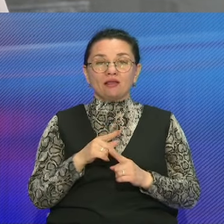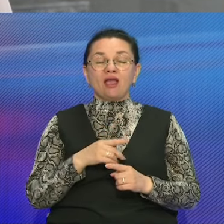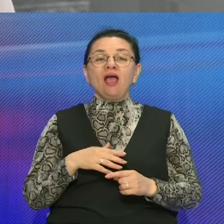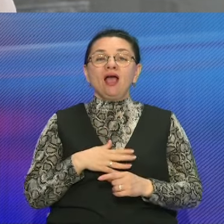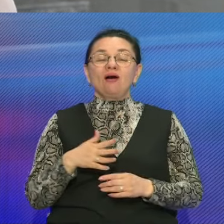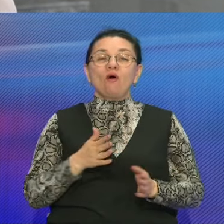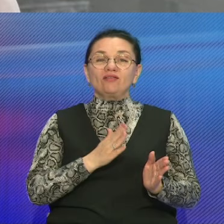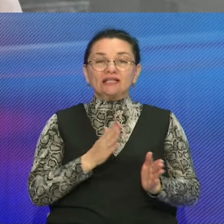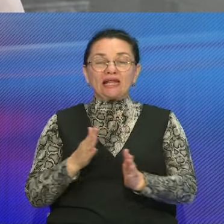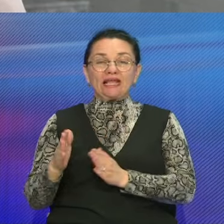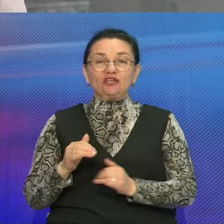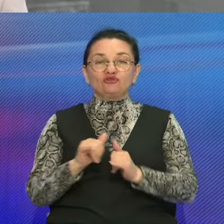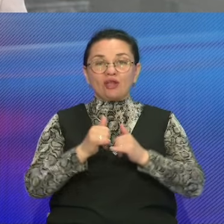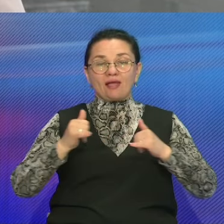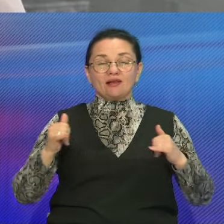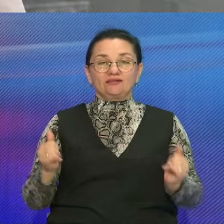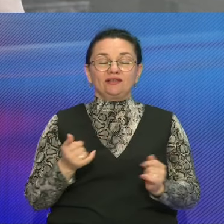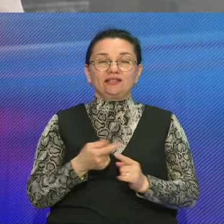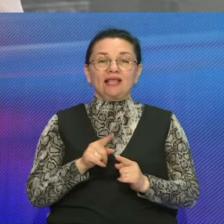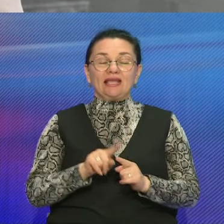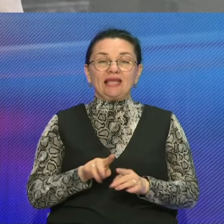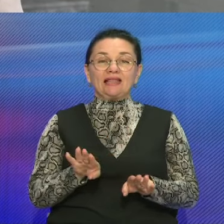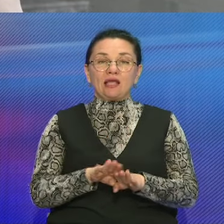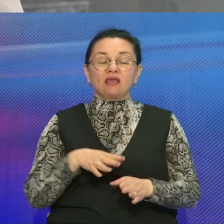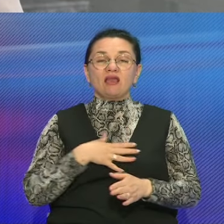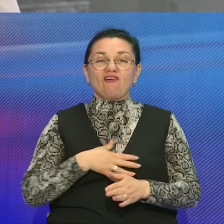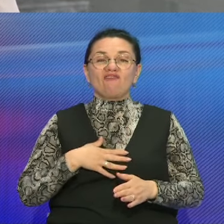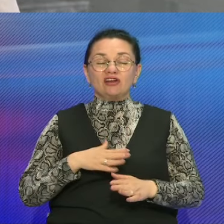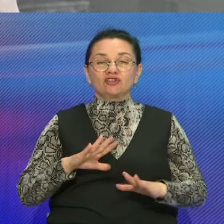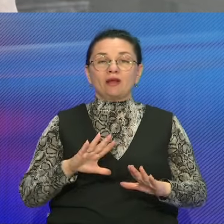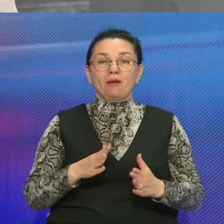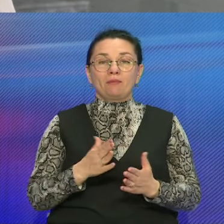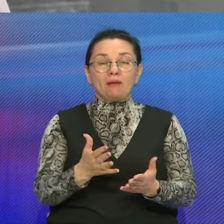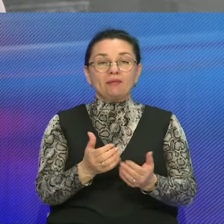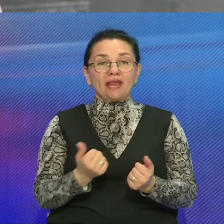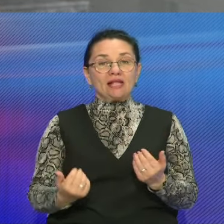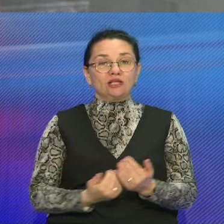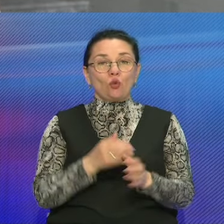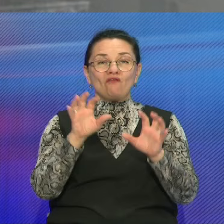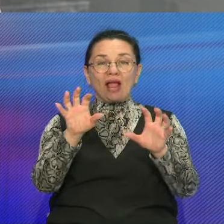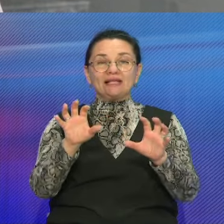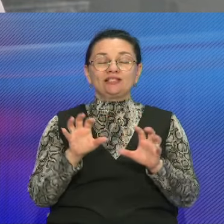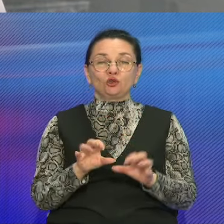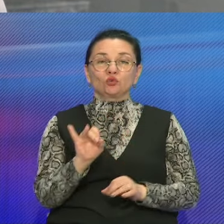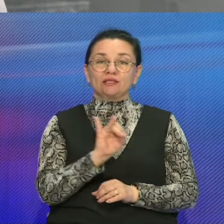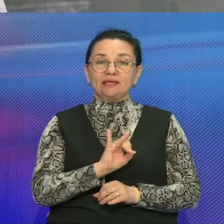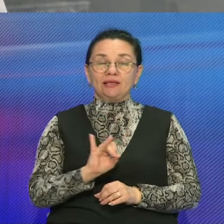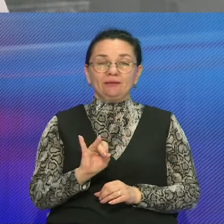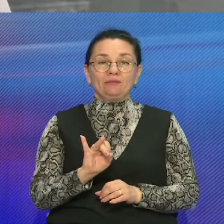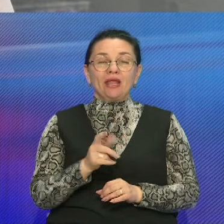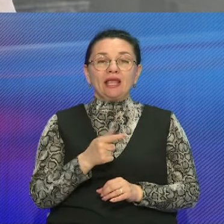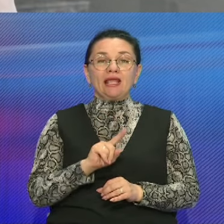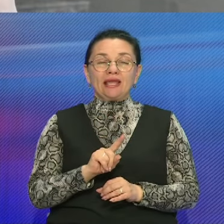страны. И среди таких стратегических моментов это и принятие новой конституции, и